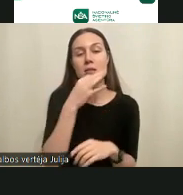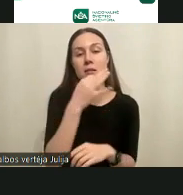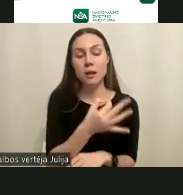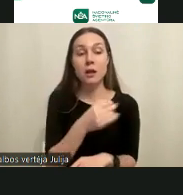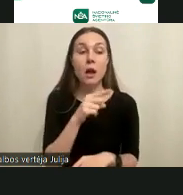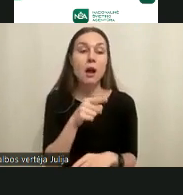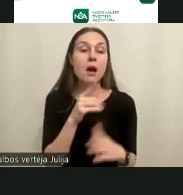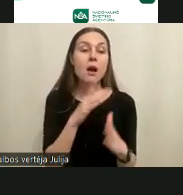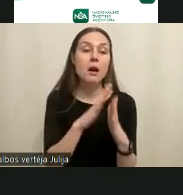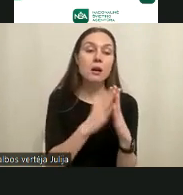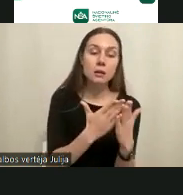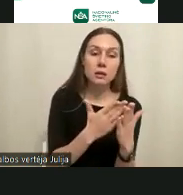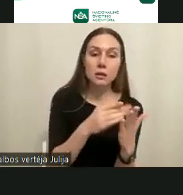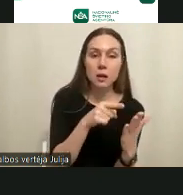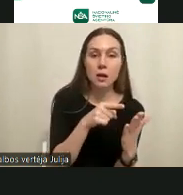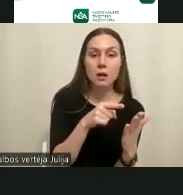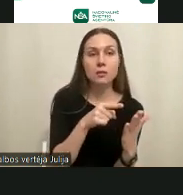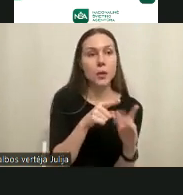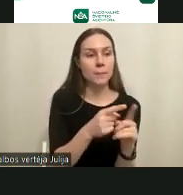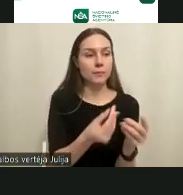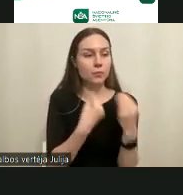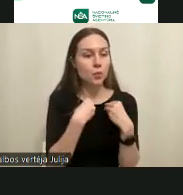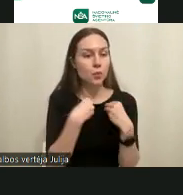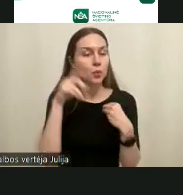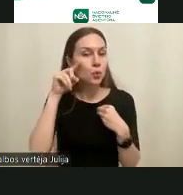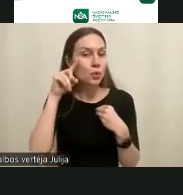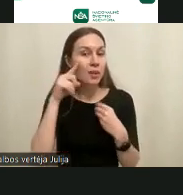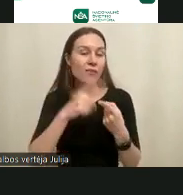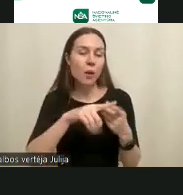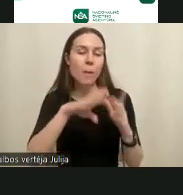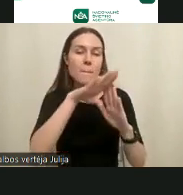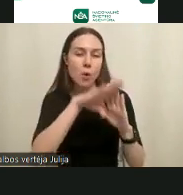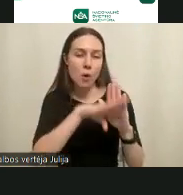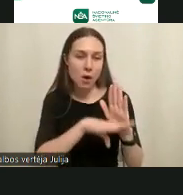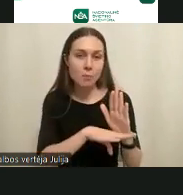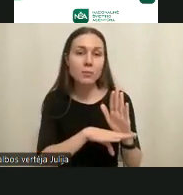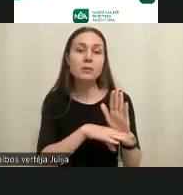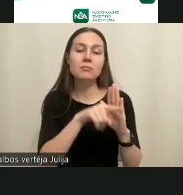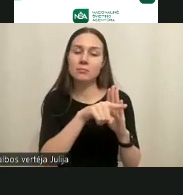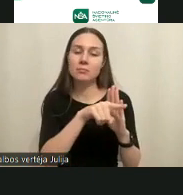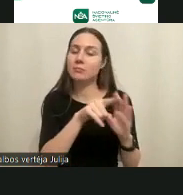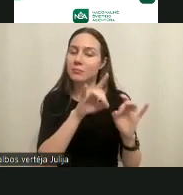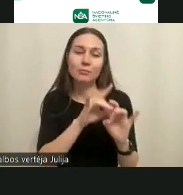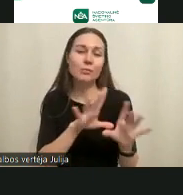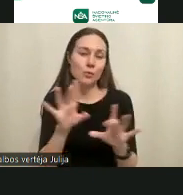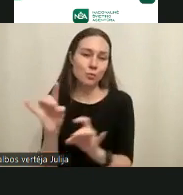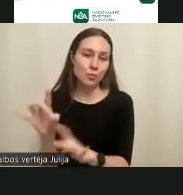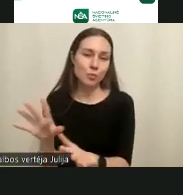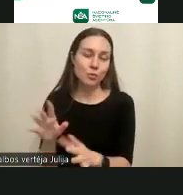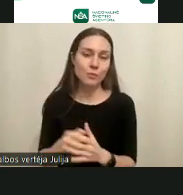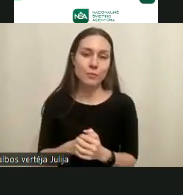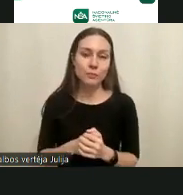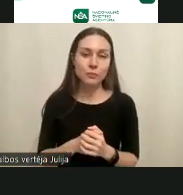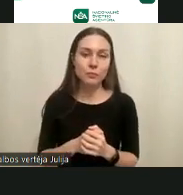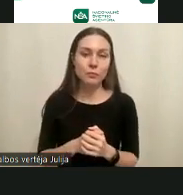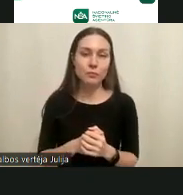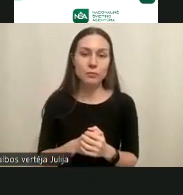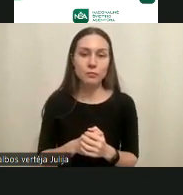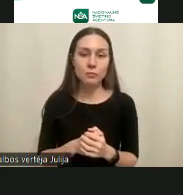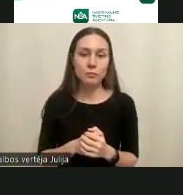knyga, kuri suteikė žinias pagal programą ir panašiai, tai žinoma, tie dalykai skiriasi. Ir faktiškai